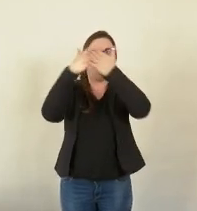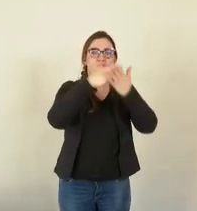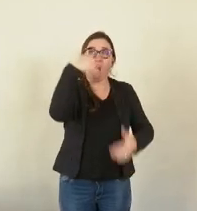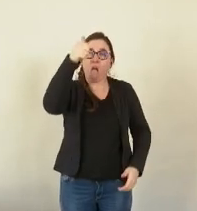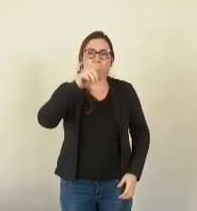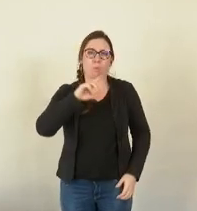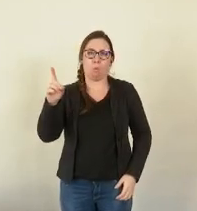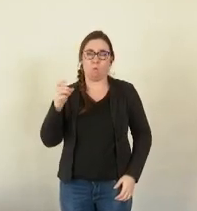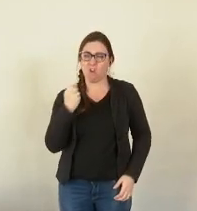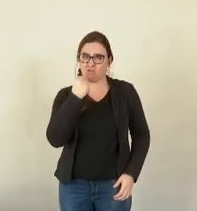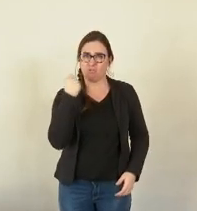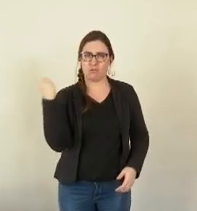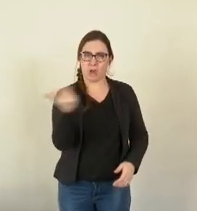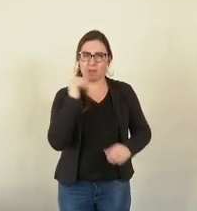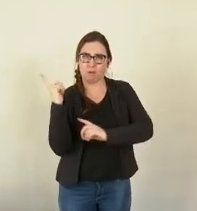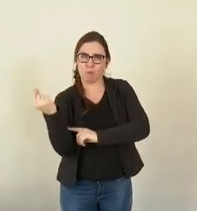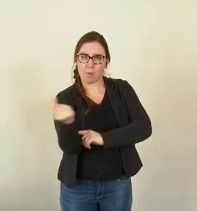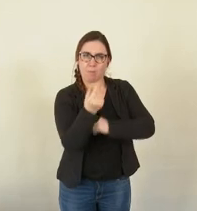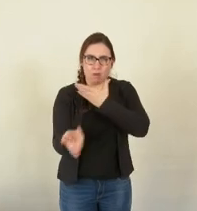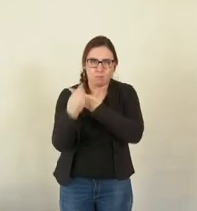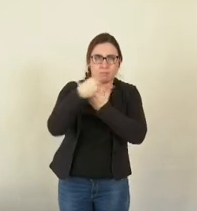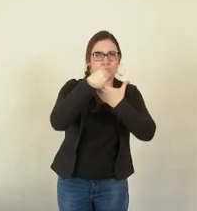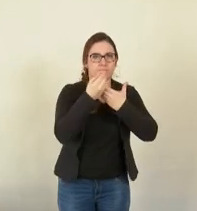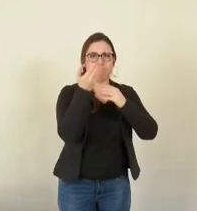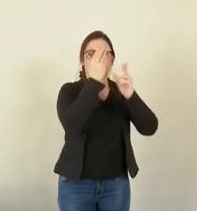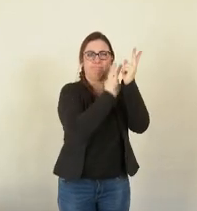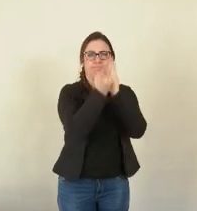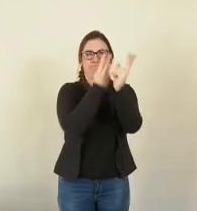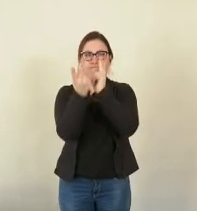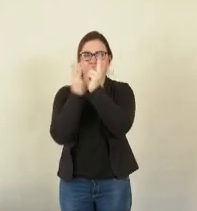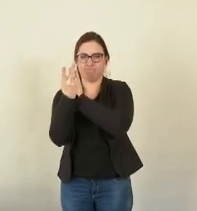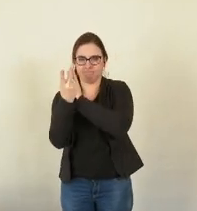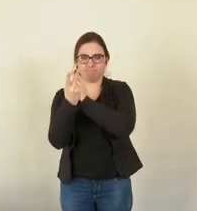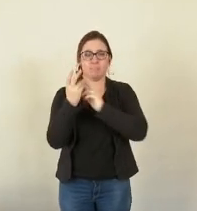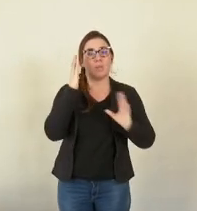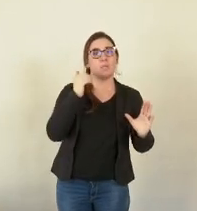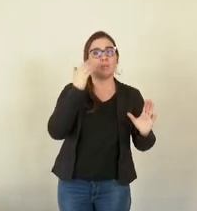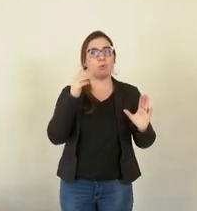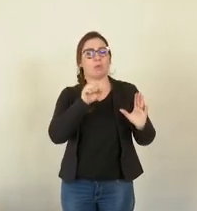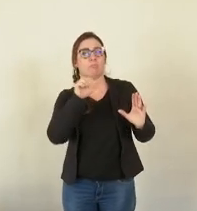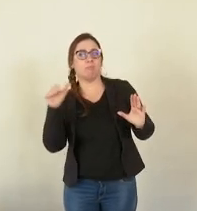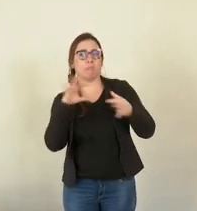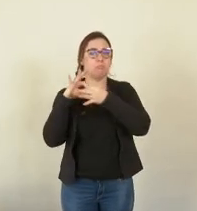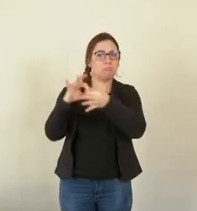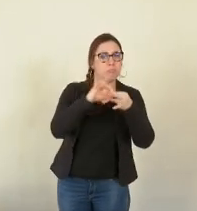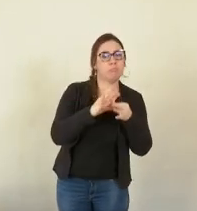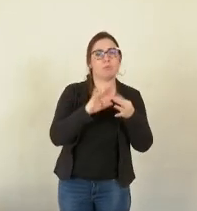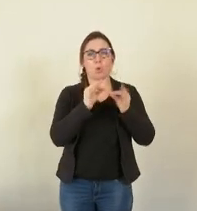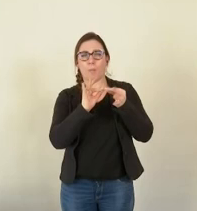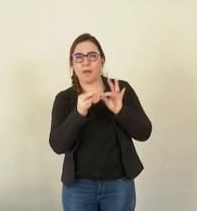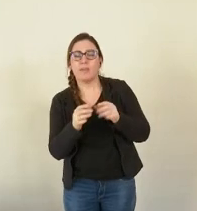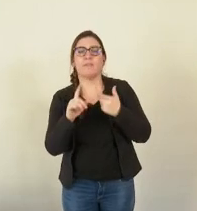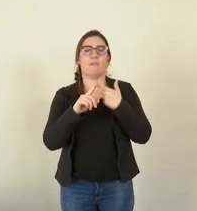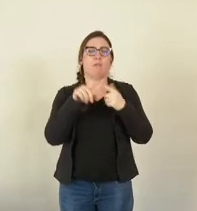que toutes les parties prenantes puissent y être représenté si d'ors et déjà les acteurs locaux de l'alimentation et de la solidarité des coopératives des